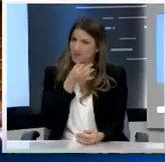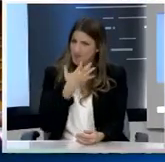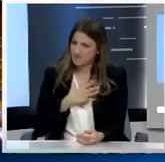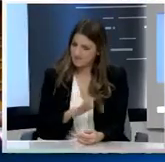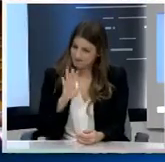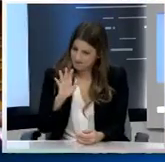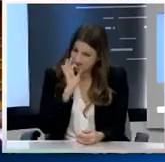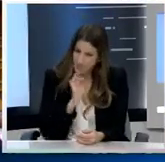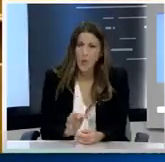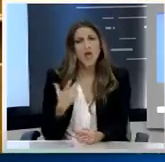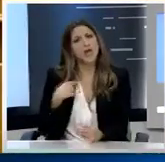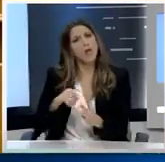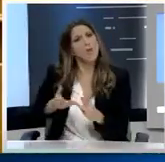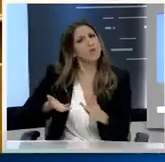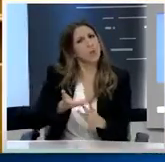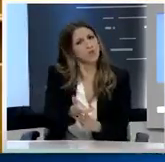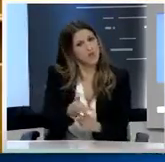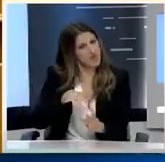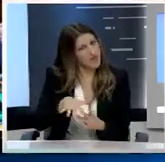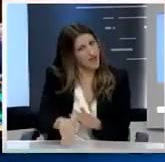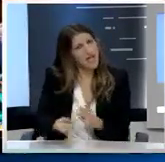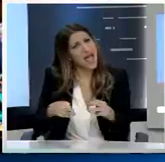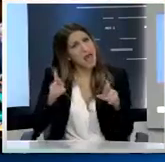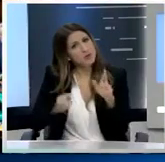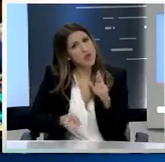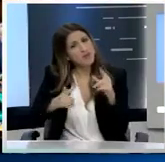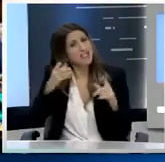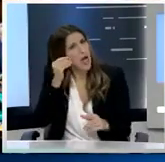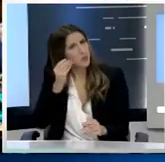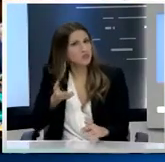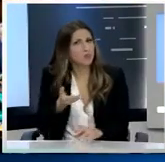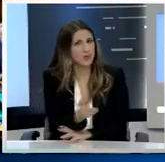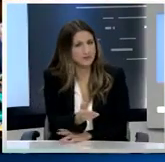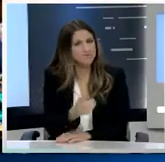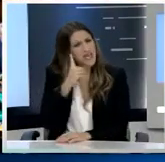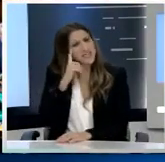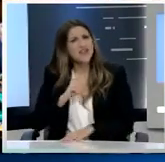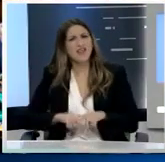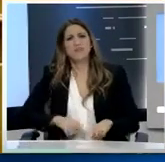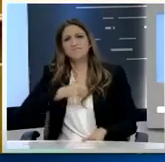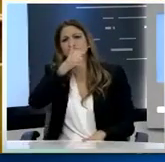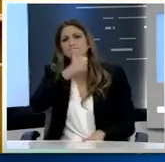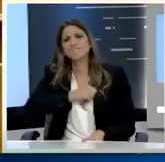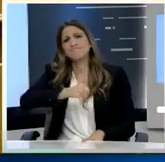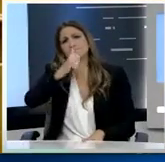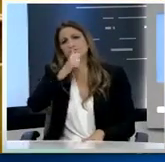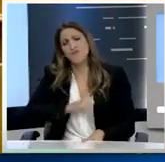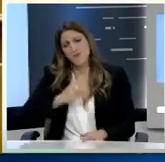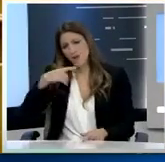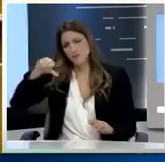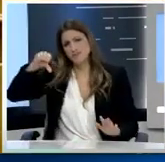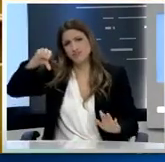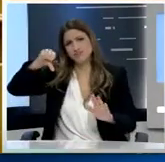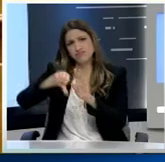πρόταση και θα ήθελα η Νέα Δημοκρατία να τις ακούσει. Πρώτον, σε μία χώρα που έχει υποφέρει από μία βαθιά πολυετή